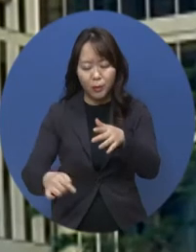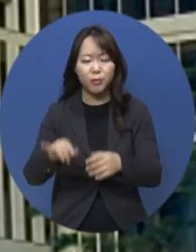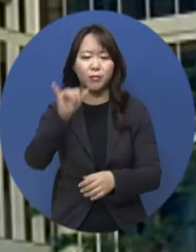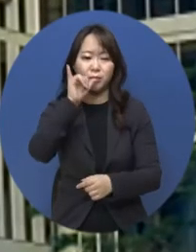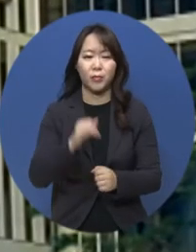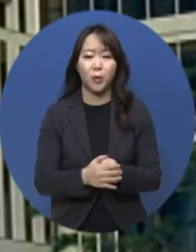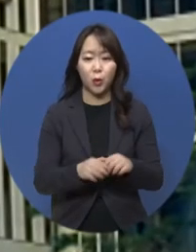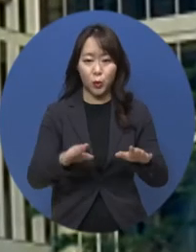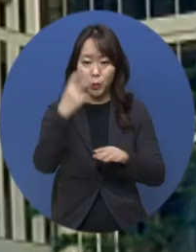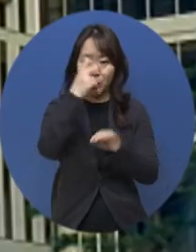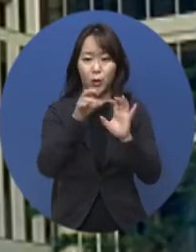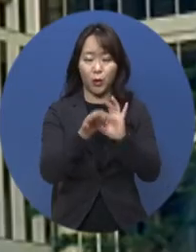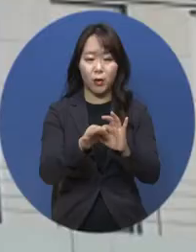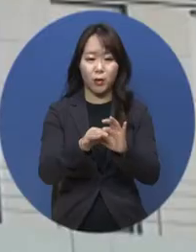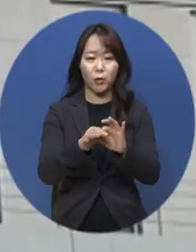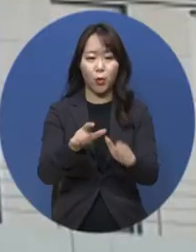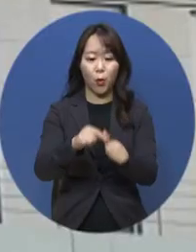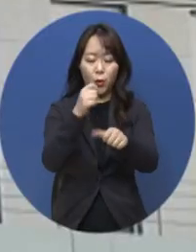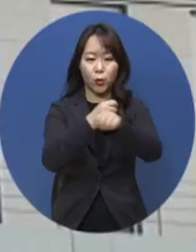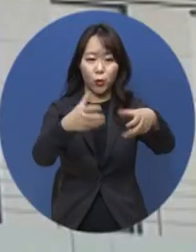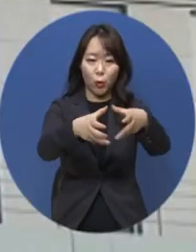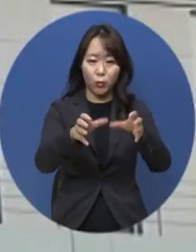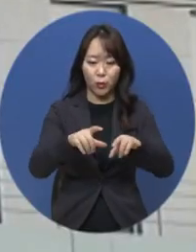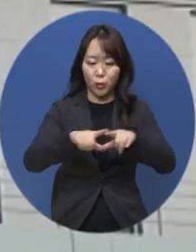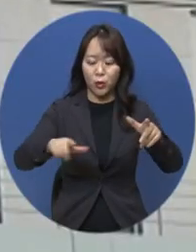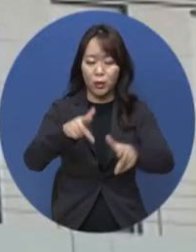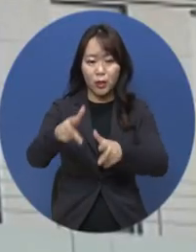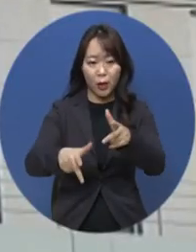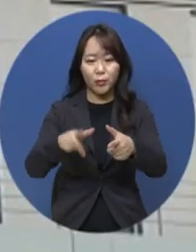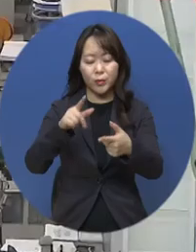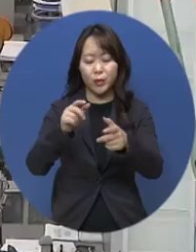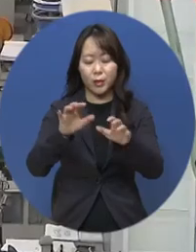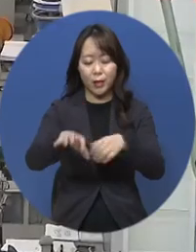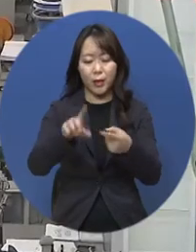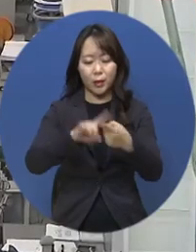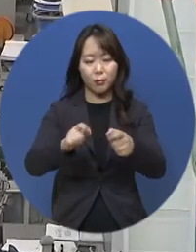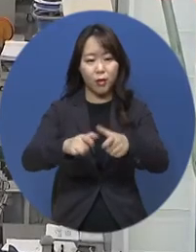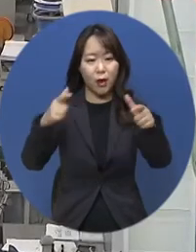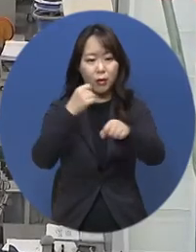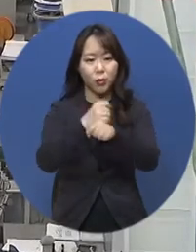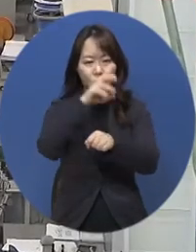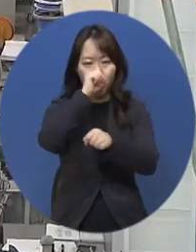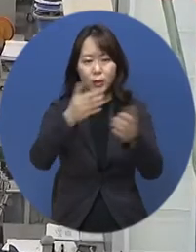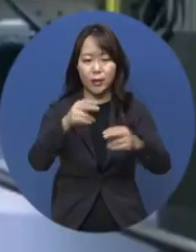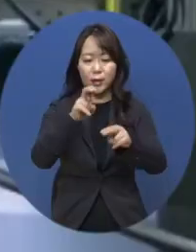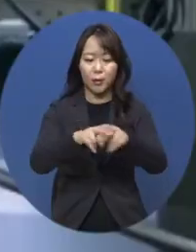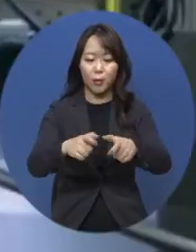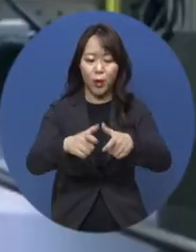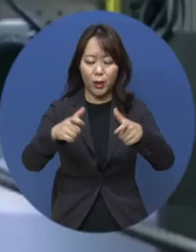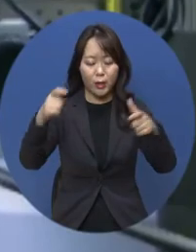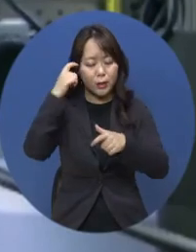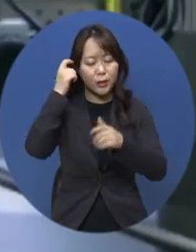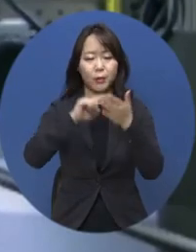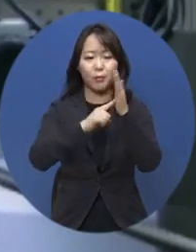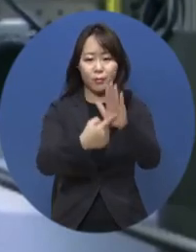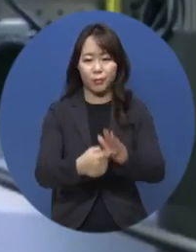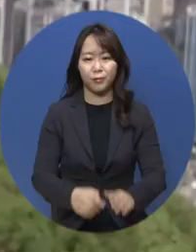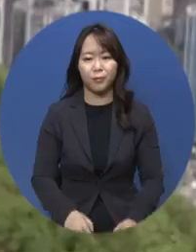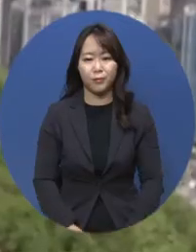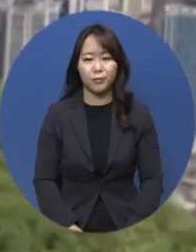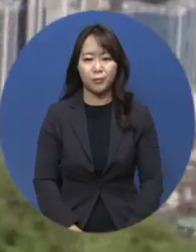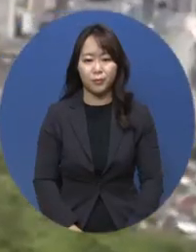이번 조사에 대해 고용노동부는 토즈 사업장을 활성화 하는 등 양질의 일자리를 확대하겠다는 의지를 드러냈습니다